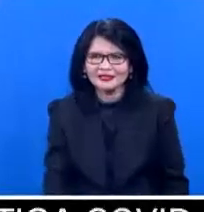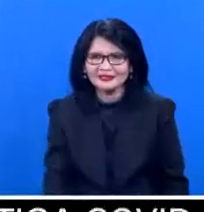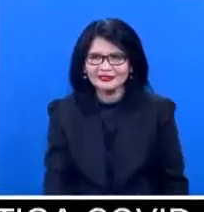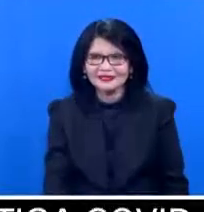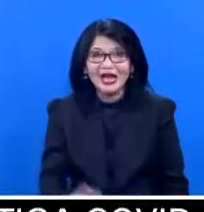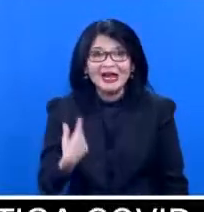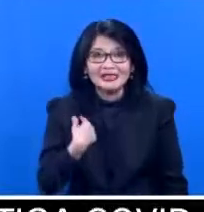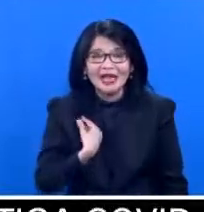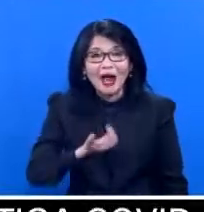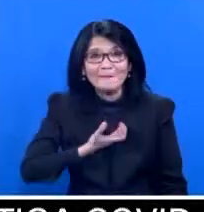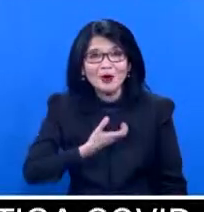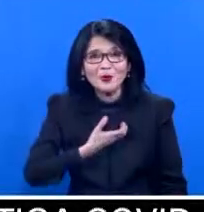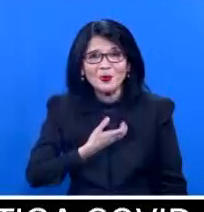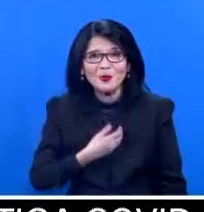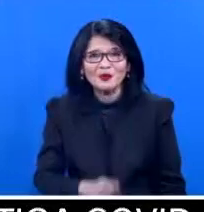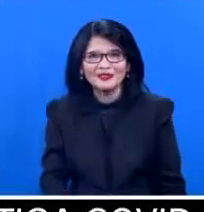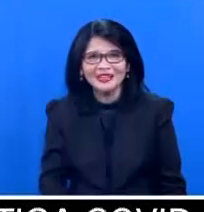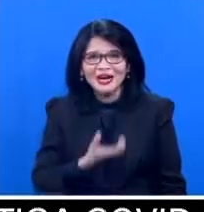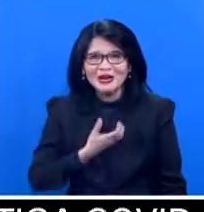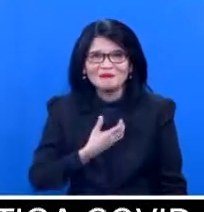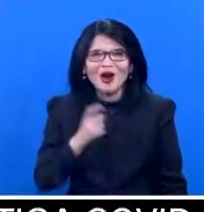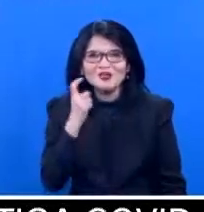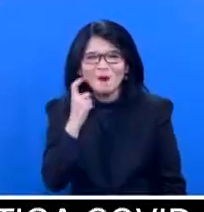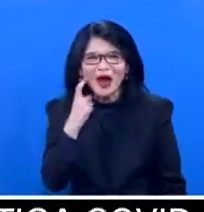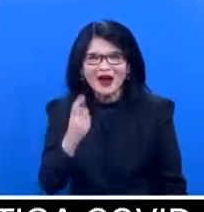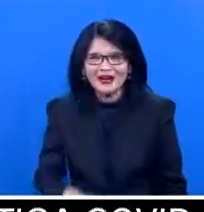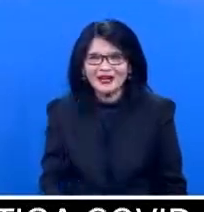coba. Pak, boleh coba ya, Pak? Ini gimana nih, Pak, caranya?